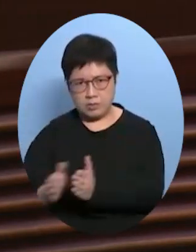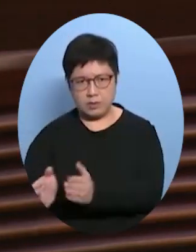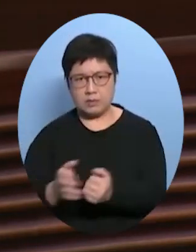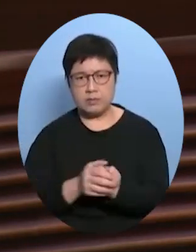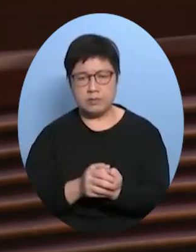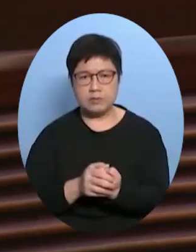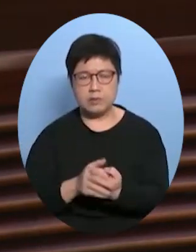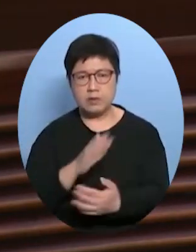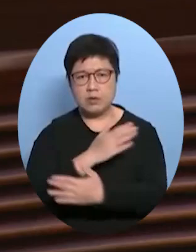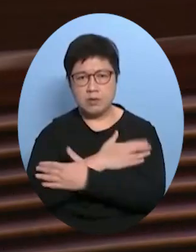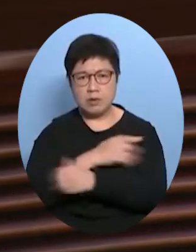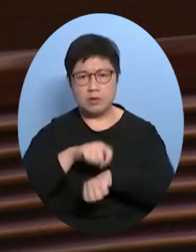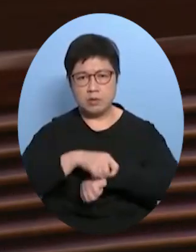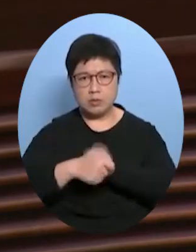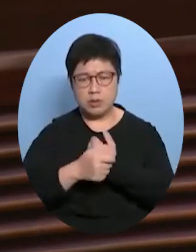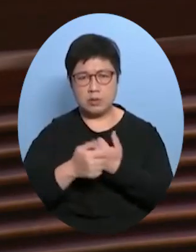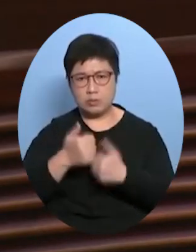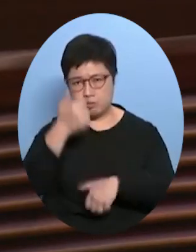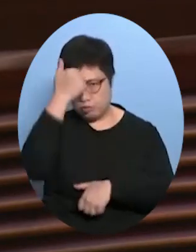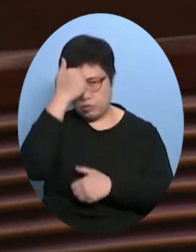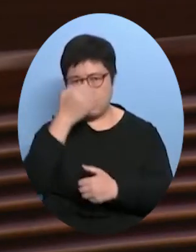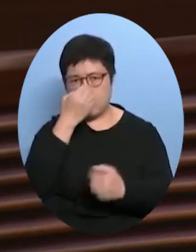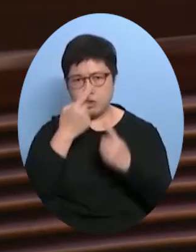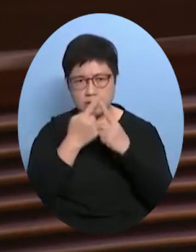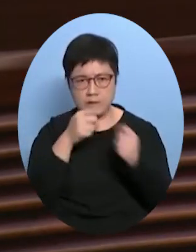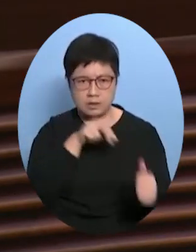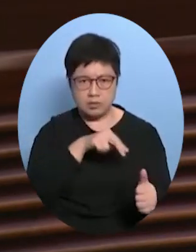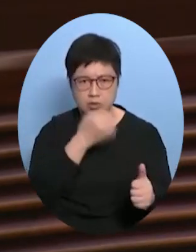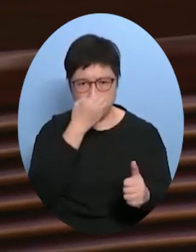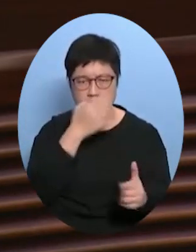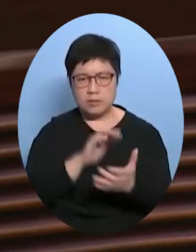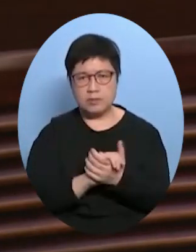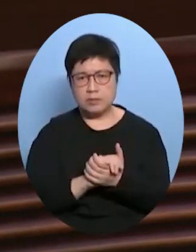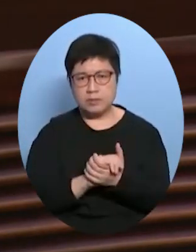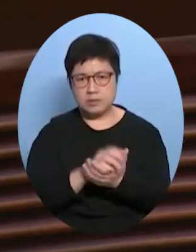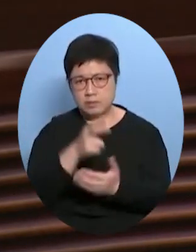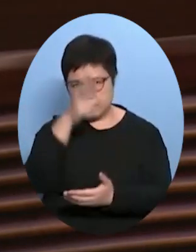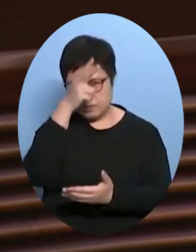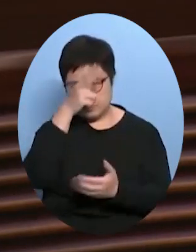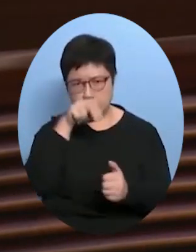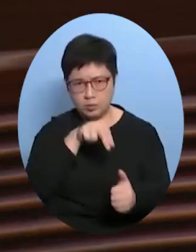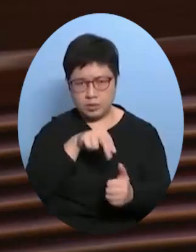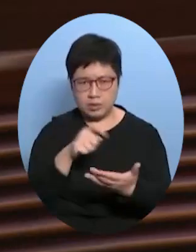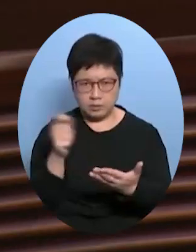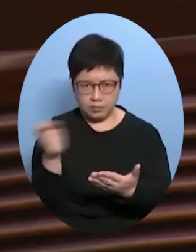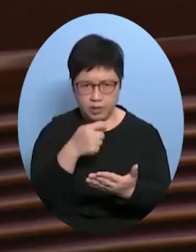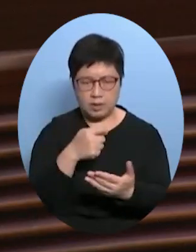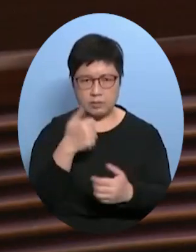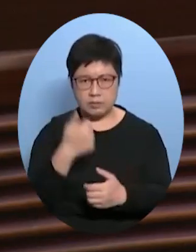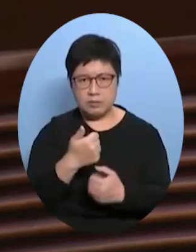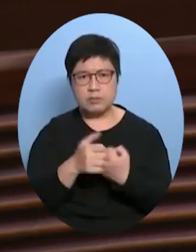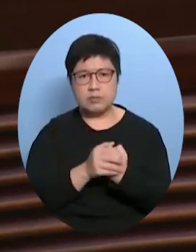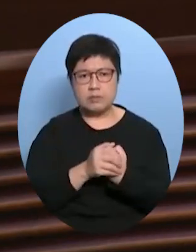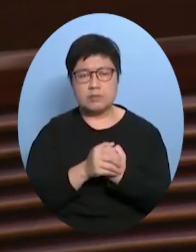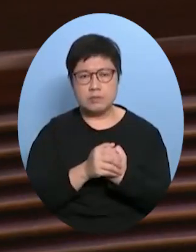以愛國者為主體的港人治港，切實提高特區的治理效能，以及保障特區